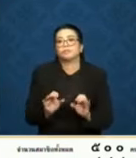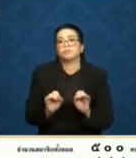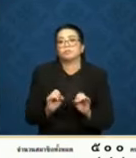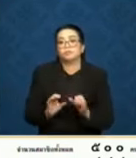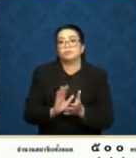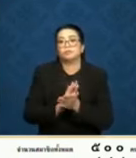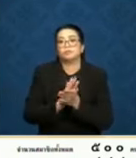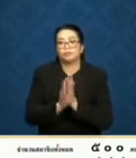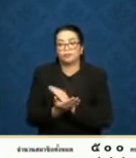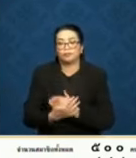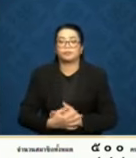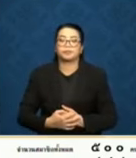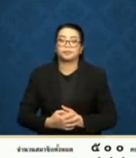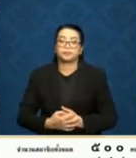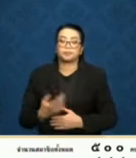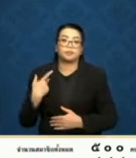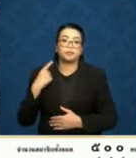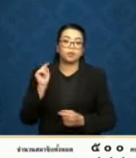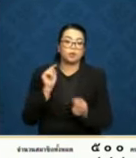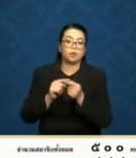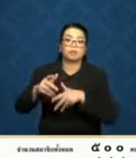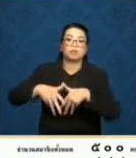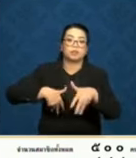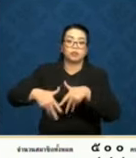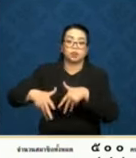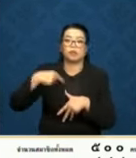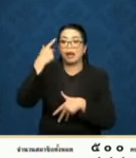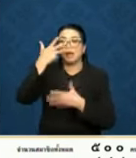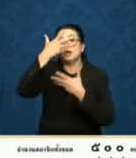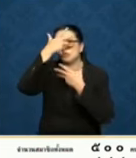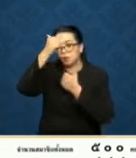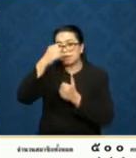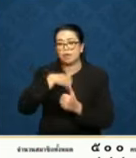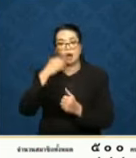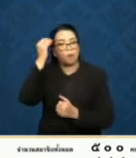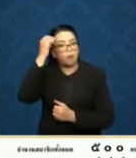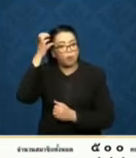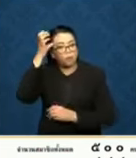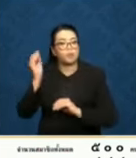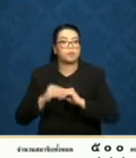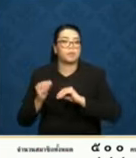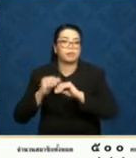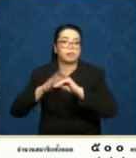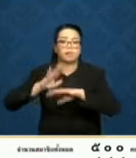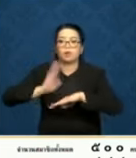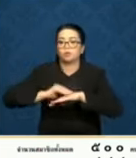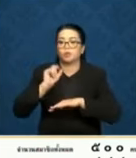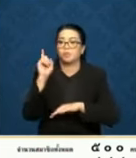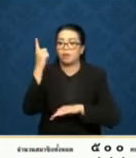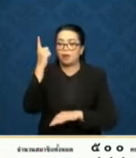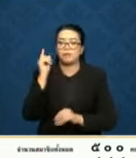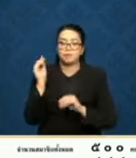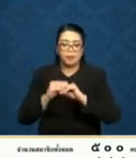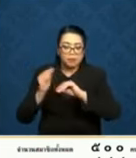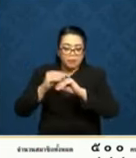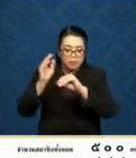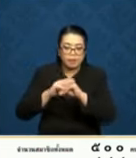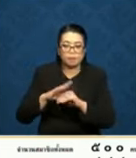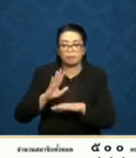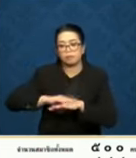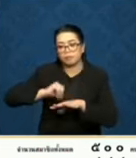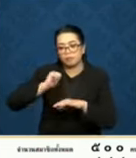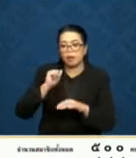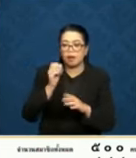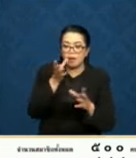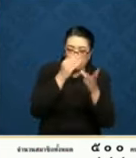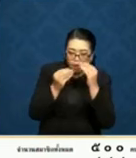สอนของตวเองและยมประโชนไปถึงพี่น้ปชาชนทั่วไปที่ตรองการที่จะเรีนรู้ทักษะใหม่สกฎษ์ ไีอรสกิ้ที่